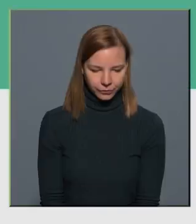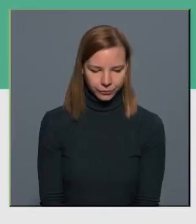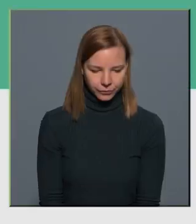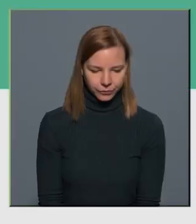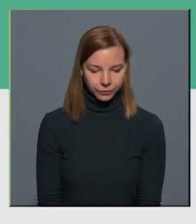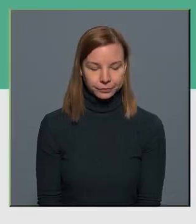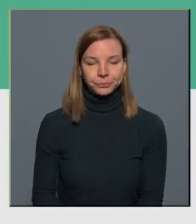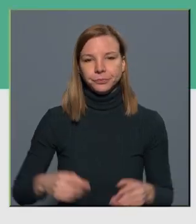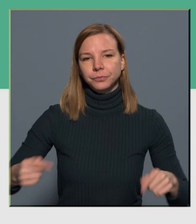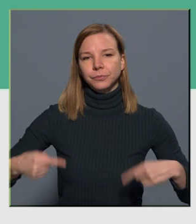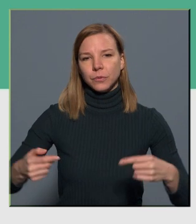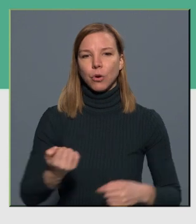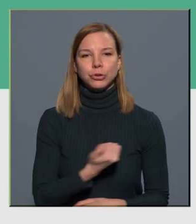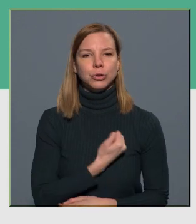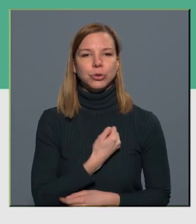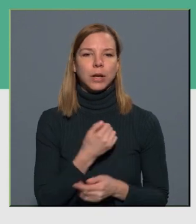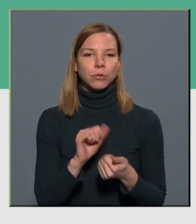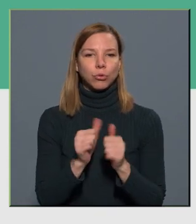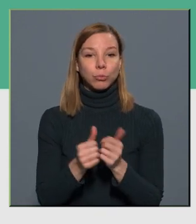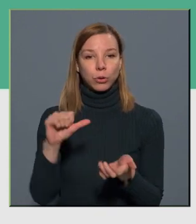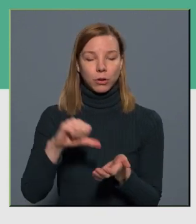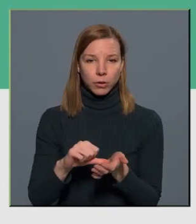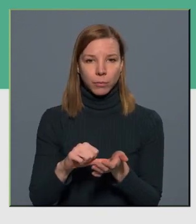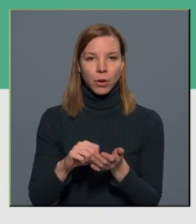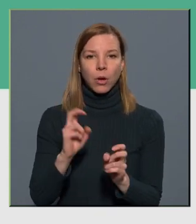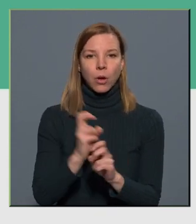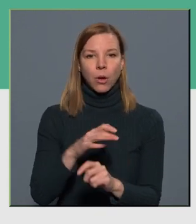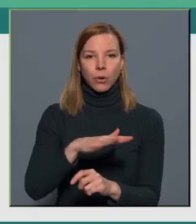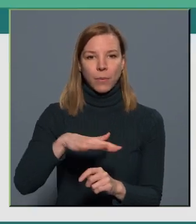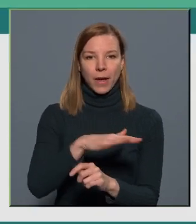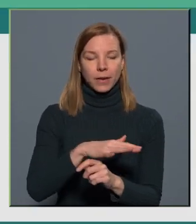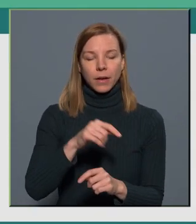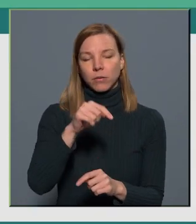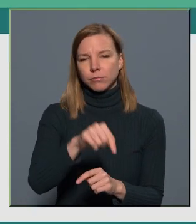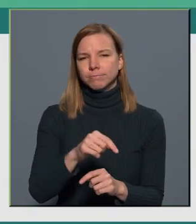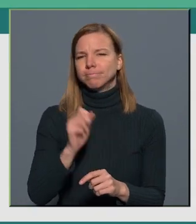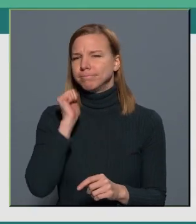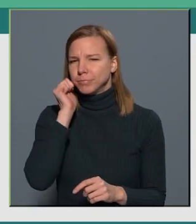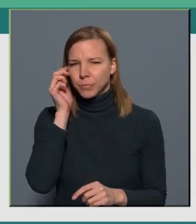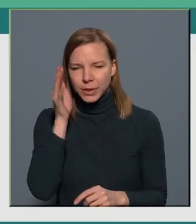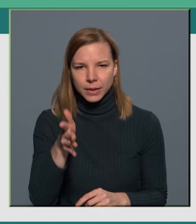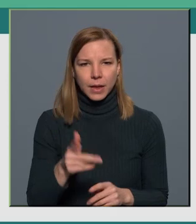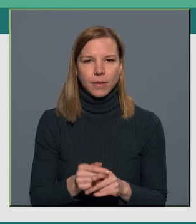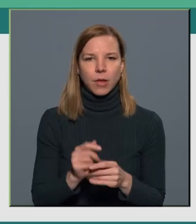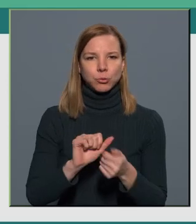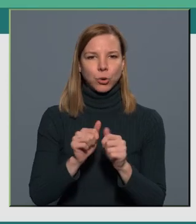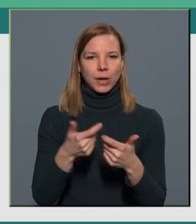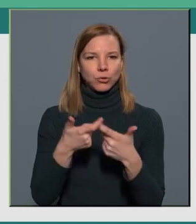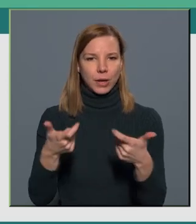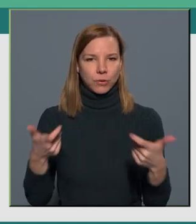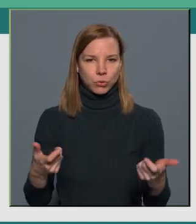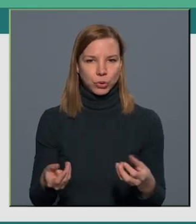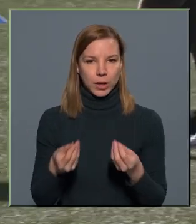A Kocsis Sándor Sportközpont Kőbánya több területén is az év minden napján számtalan sportolási lehetőséget biztosít a